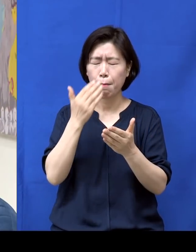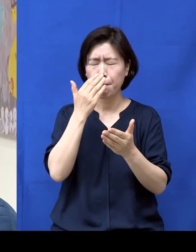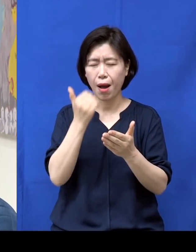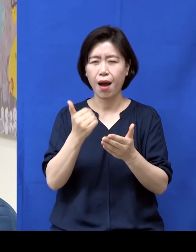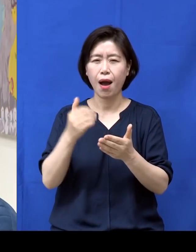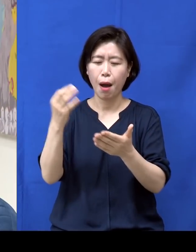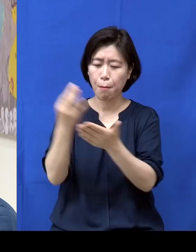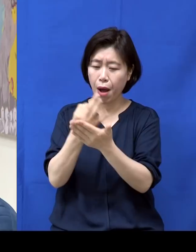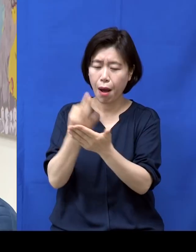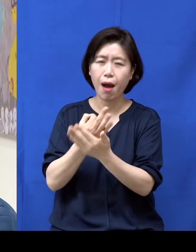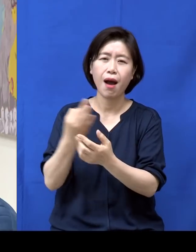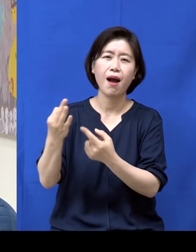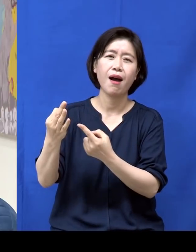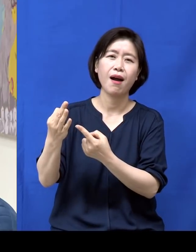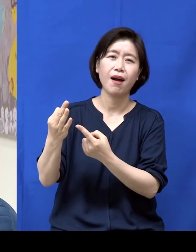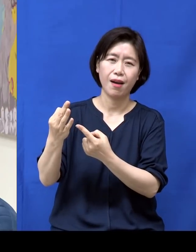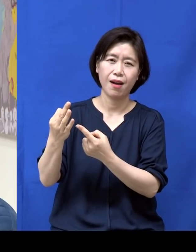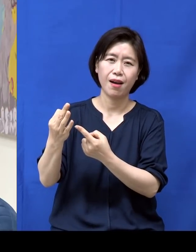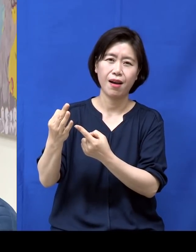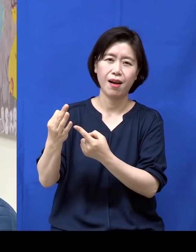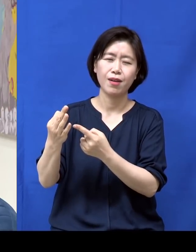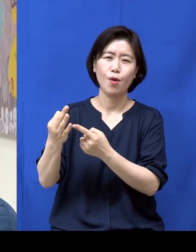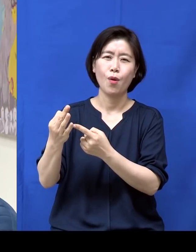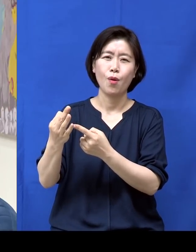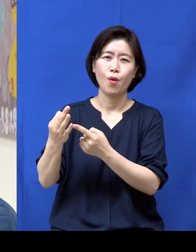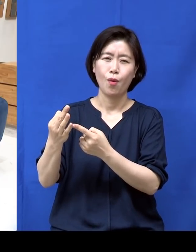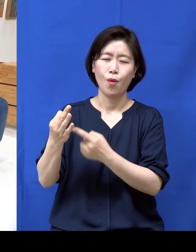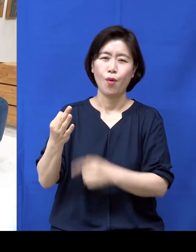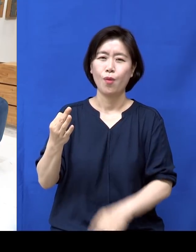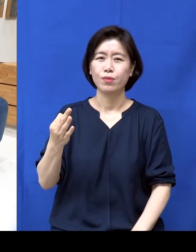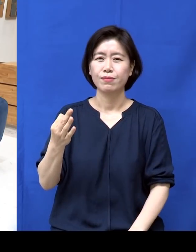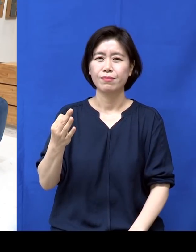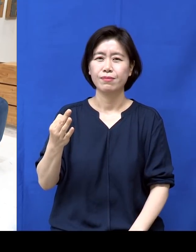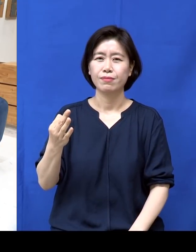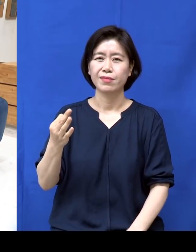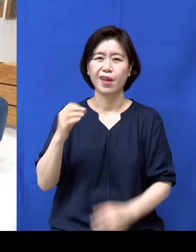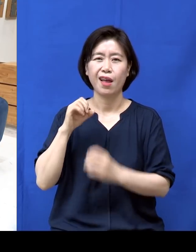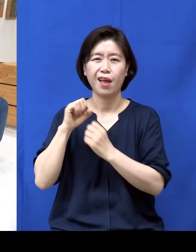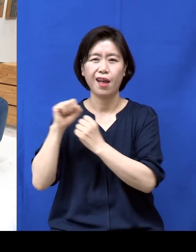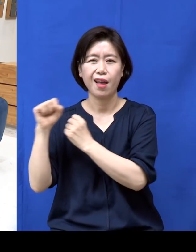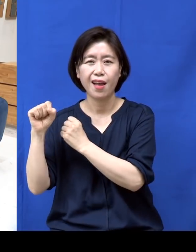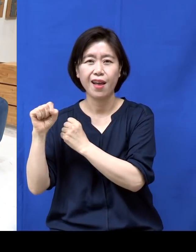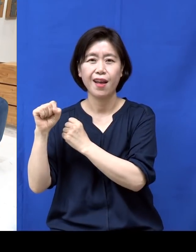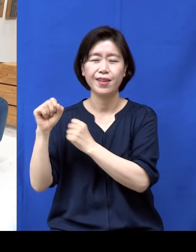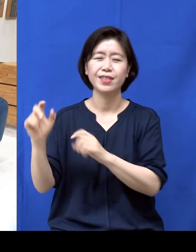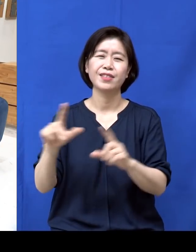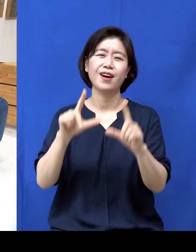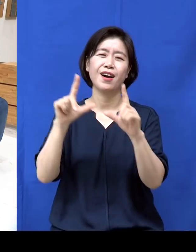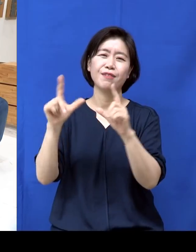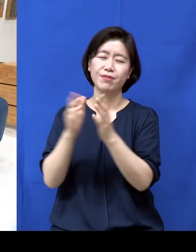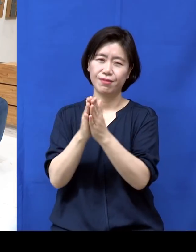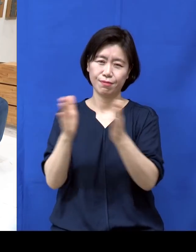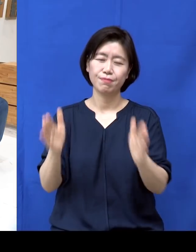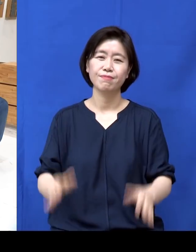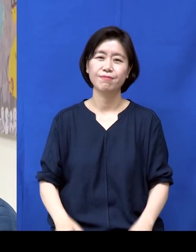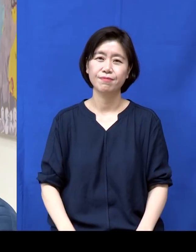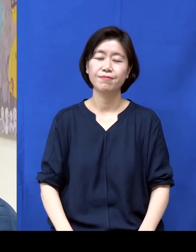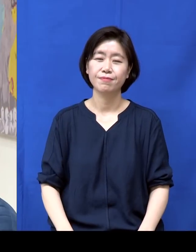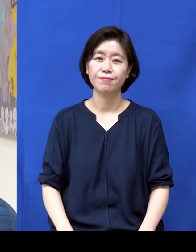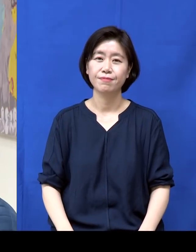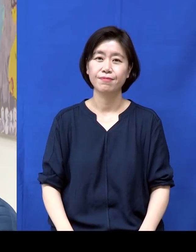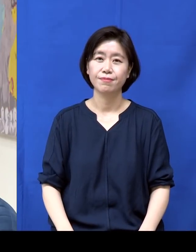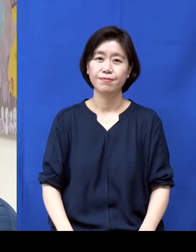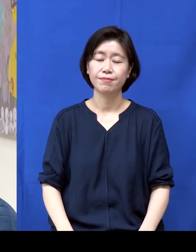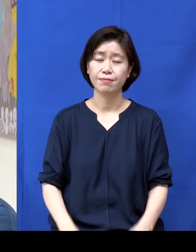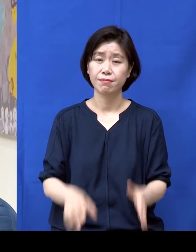매월 이렇게 월급이 예. 어떻게 보면 마약 같은 게 돼서 그 타성에 젖은 삶을 이제 어느덧 살게 되고 그렇죠.